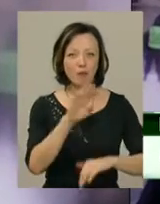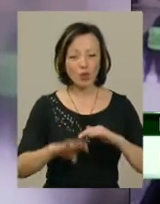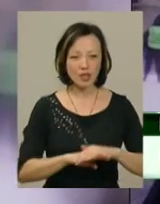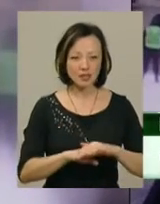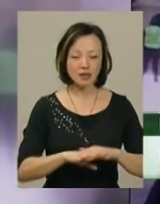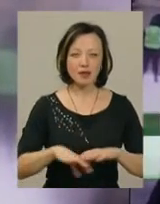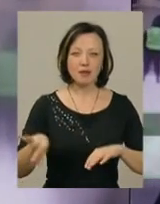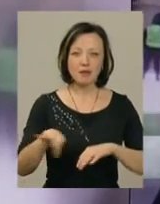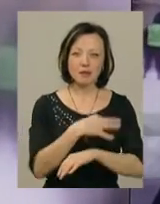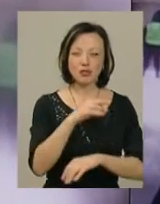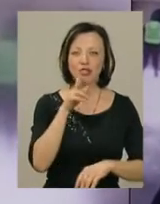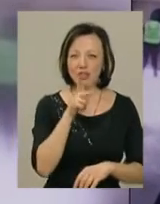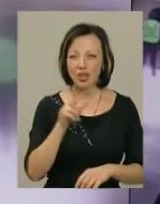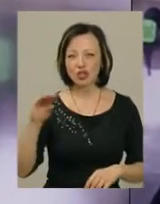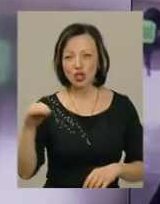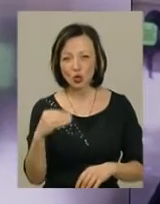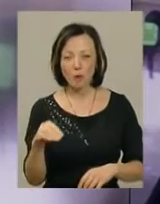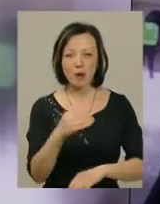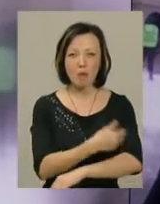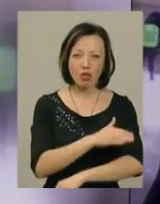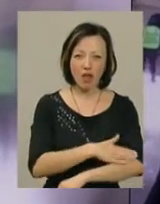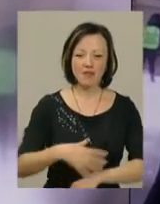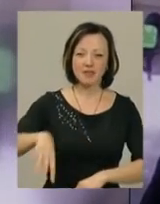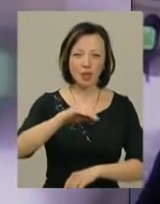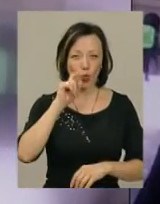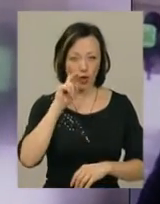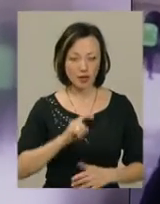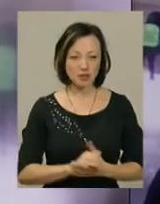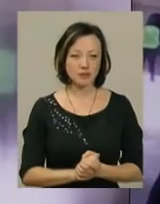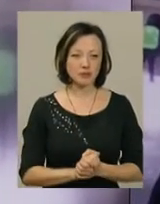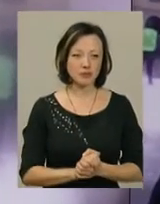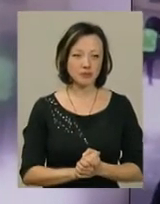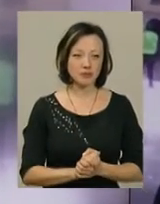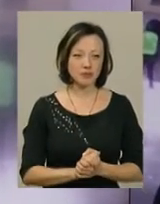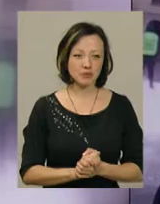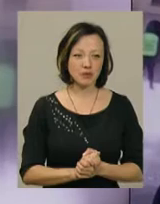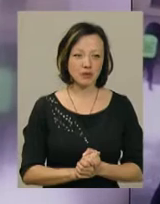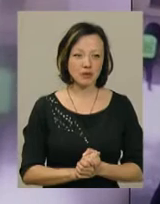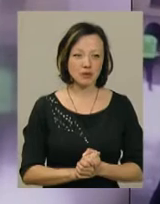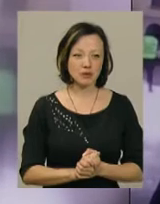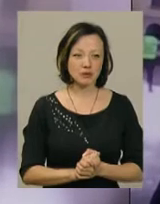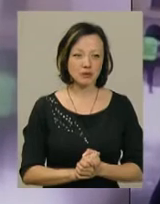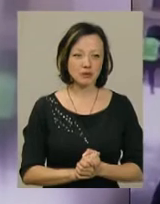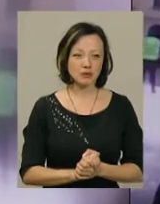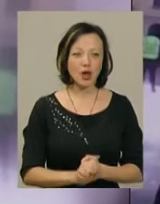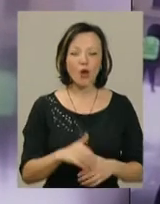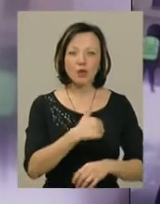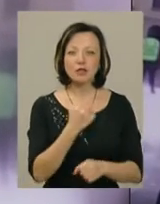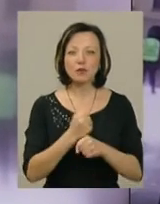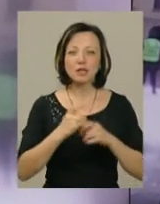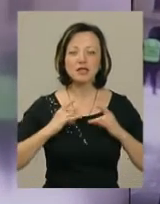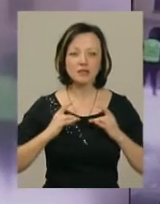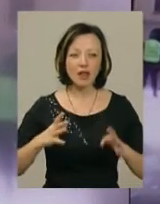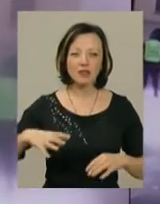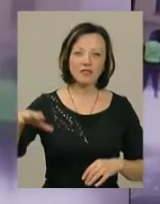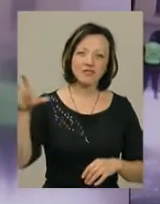пари, це пари з Чернівець, Житомира, з Полтави, з усієї України. Ми хотіли зробити це свято особливим, щоб